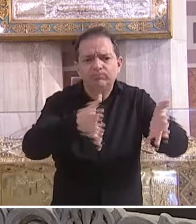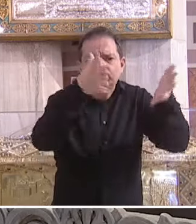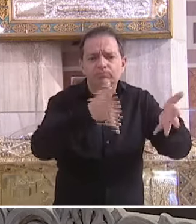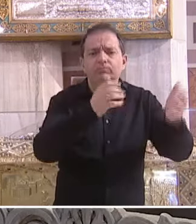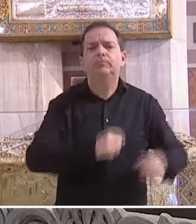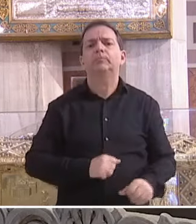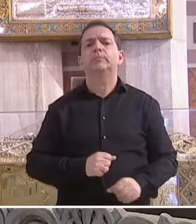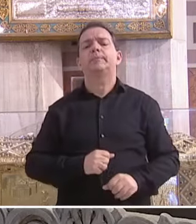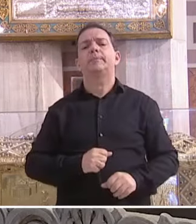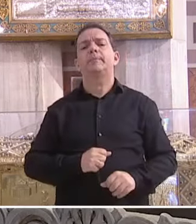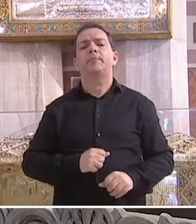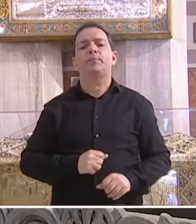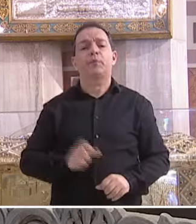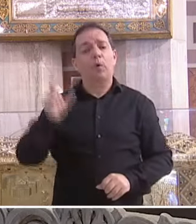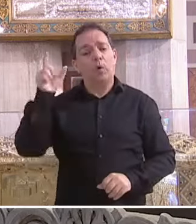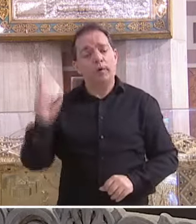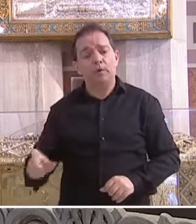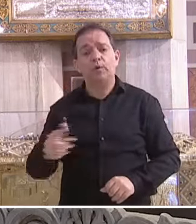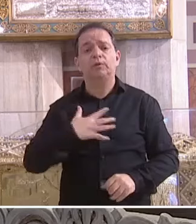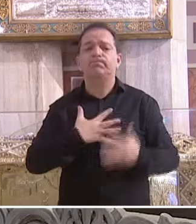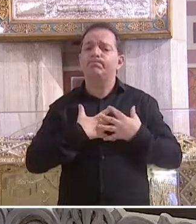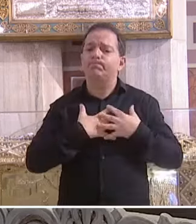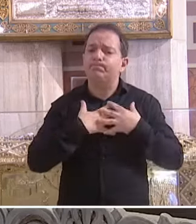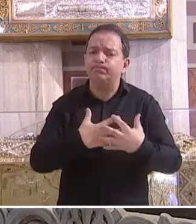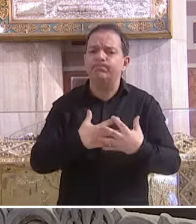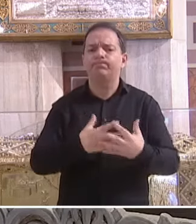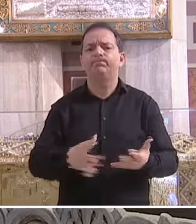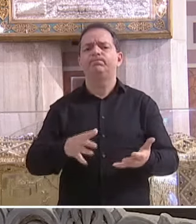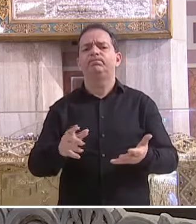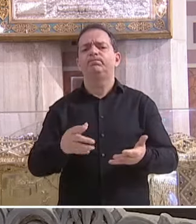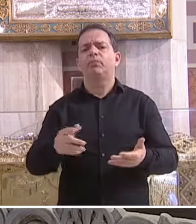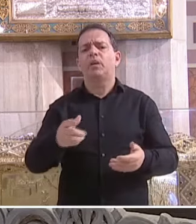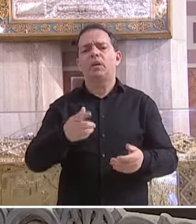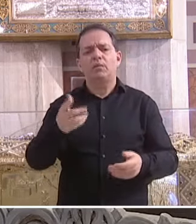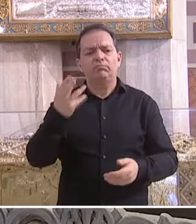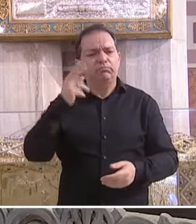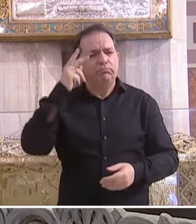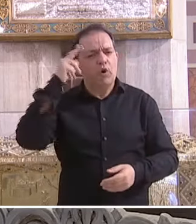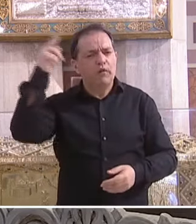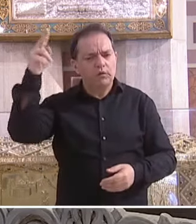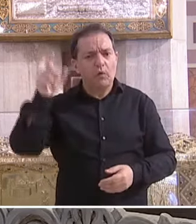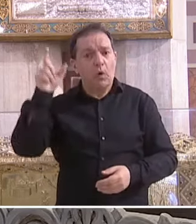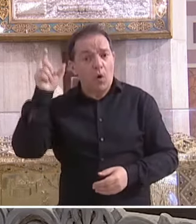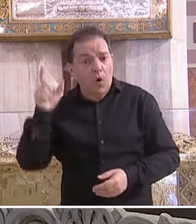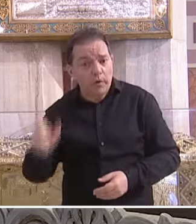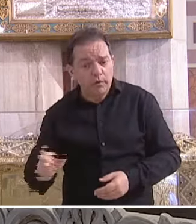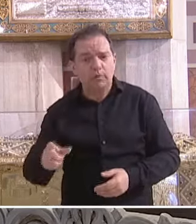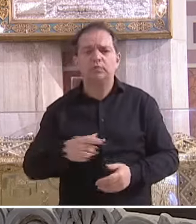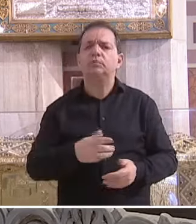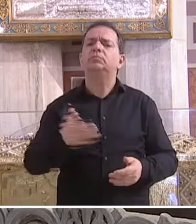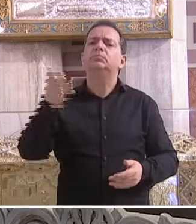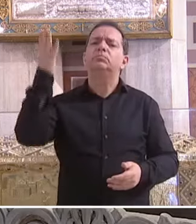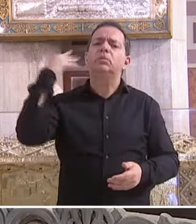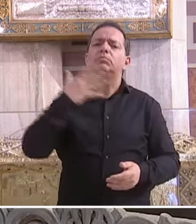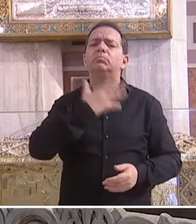της αγάπης του προς τα γράμματα ότι ο ίδιος μετέφρασε στην δημοτική γλώσσα πατερικά